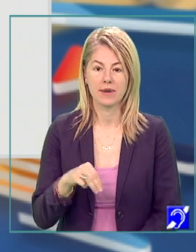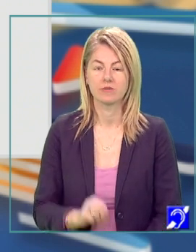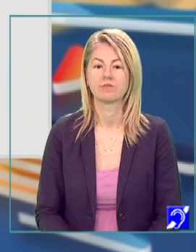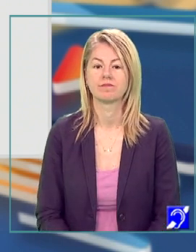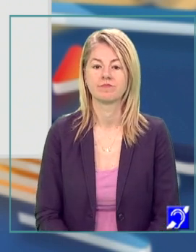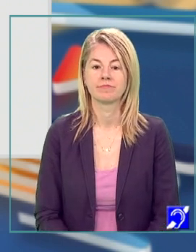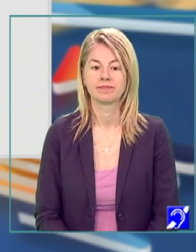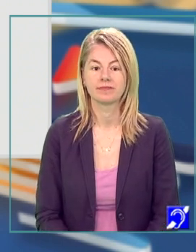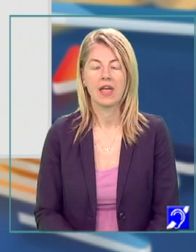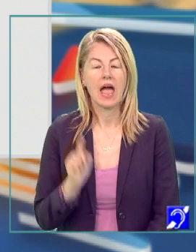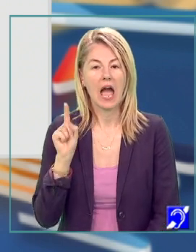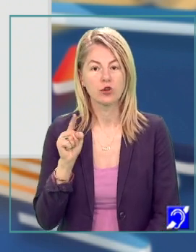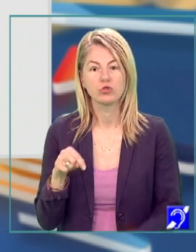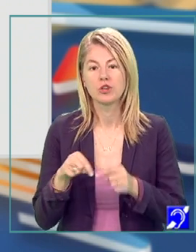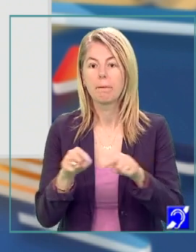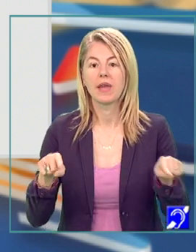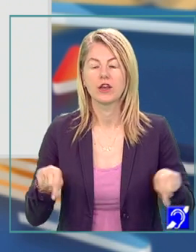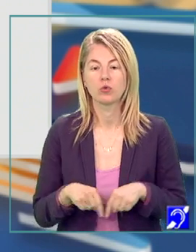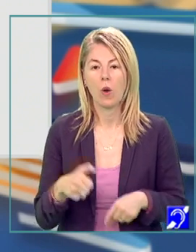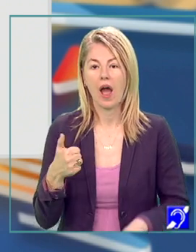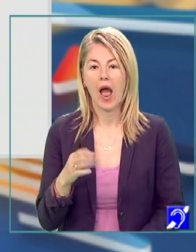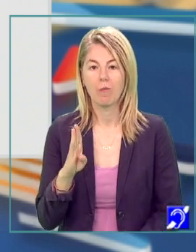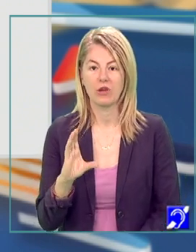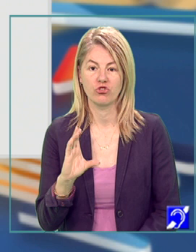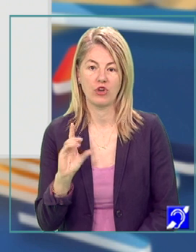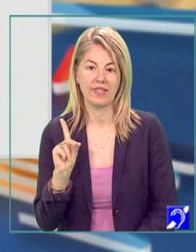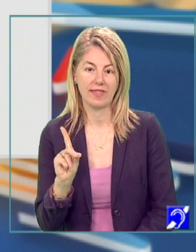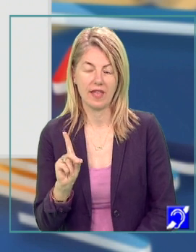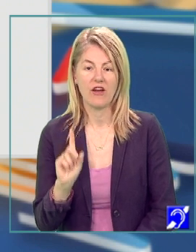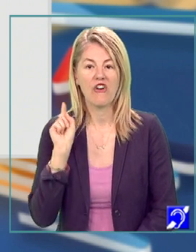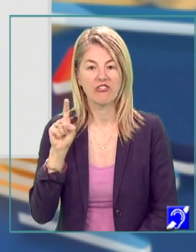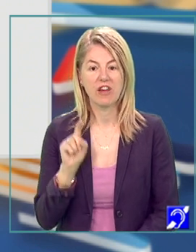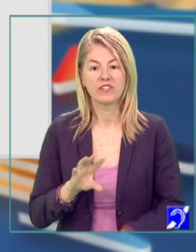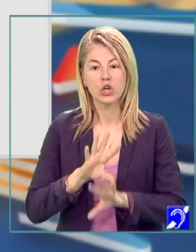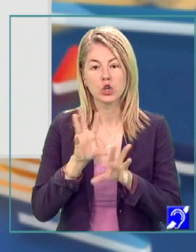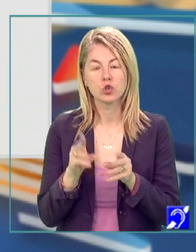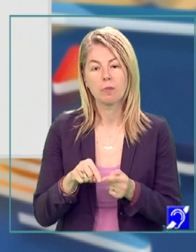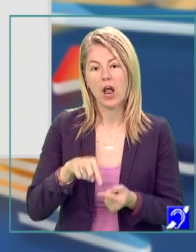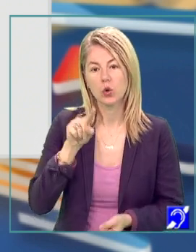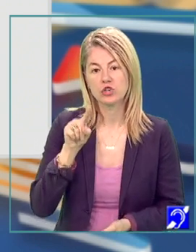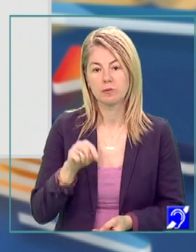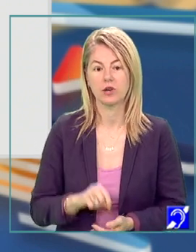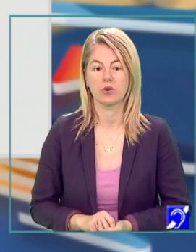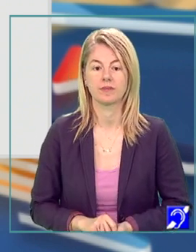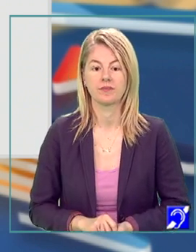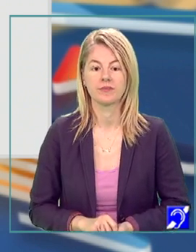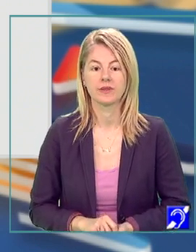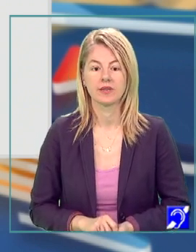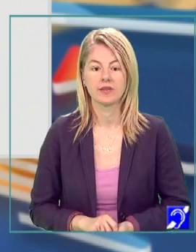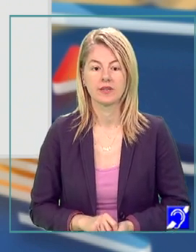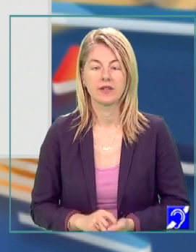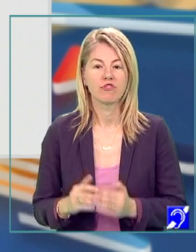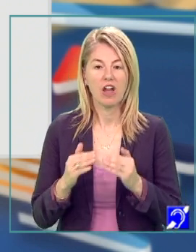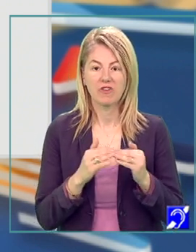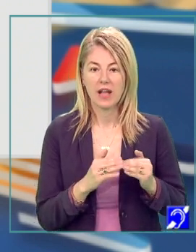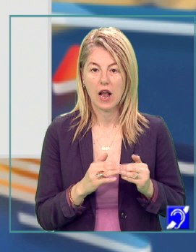opuse. Atunci, perimetrul lui ABCD va fi, cum spuneam, suma lungimilor laturilor, adică va fi